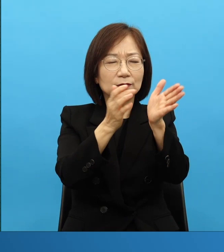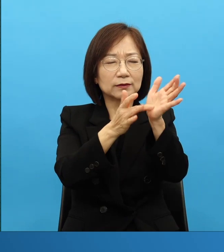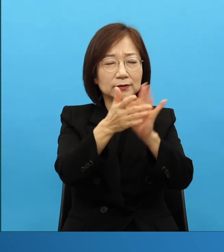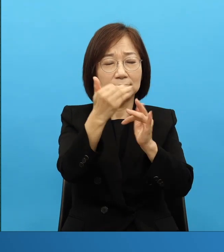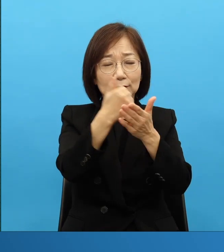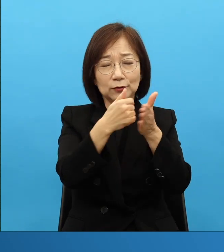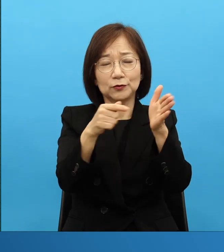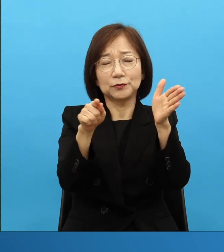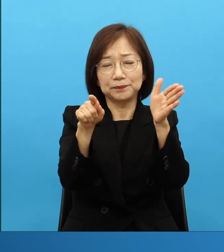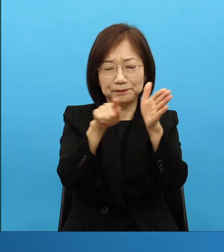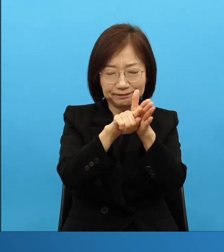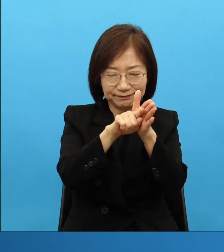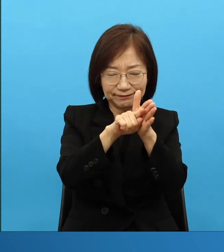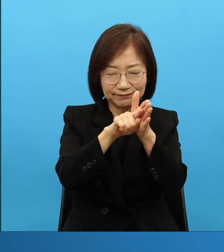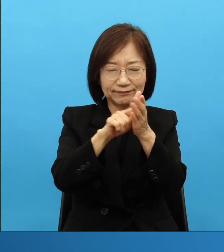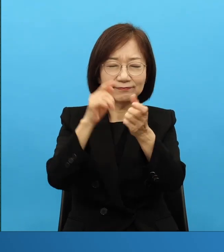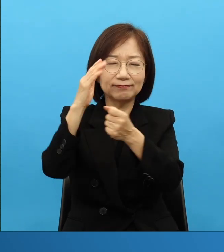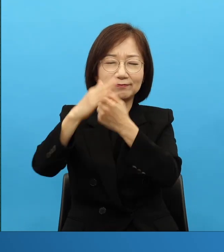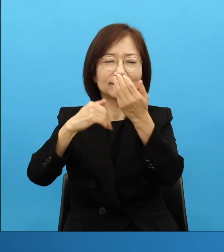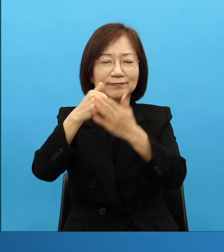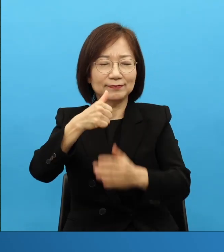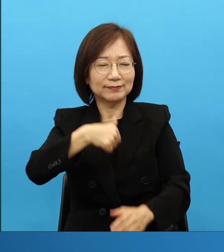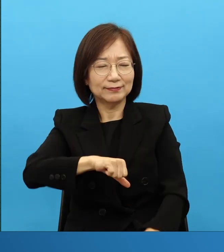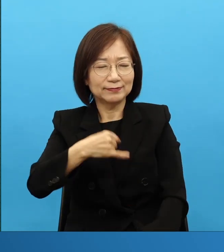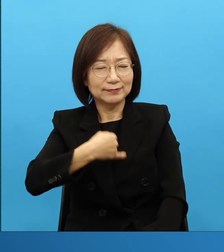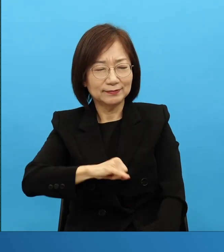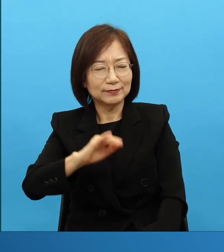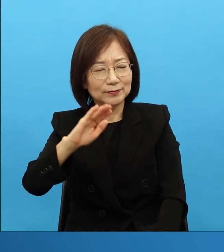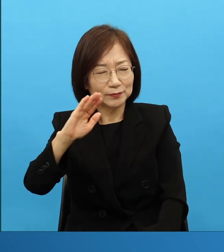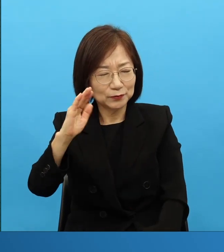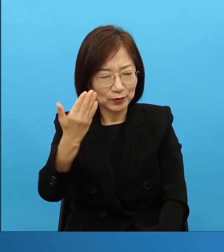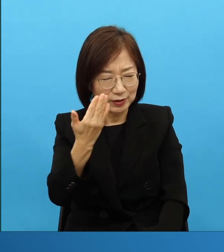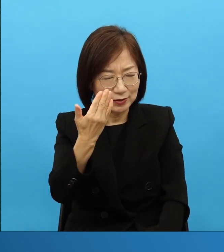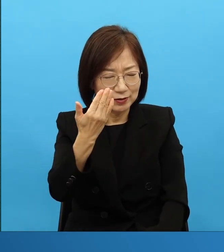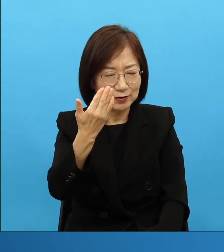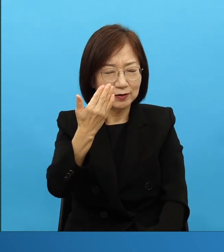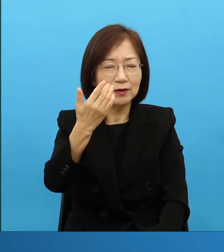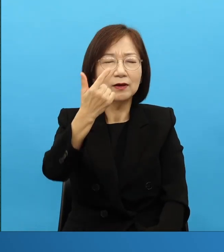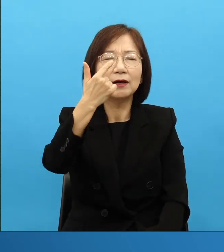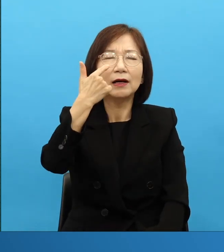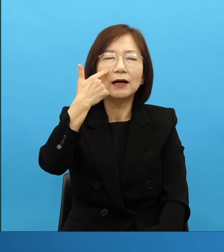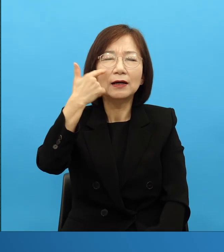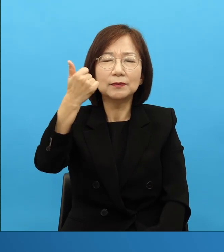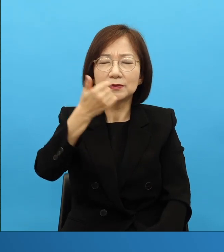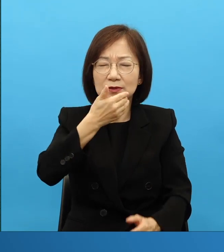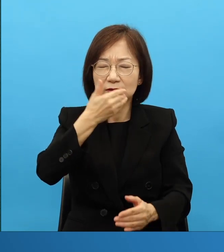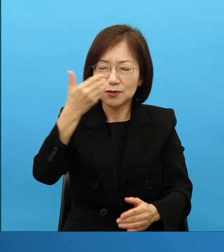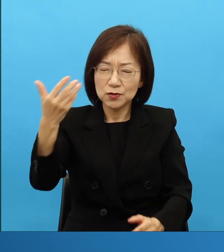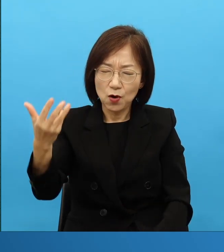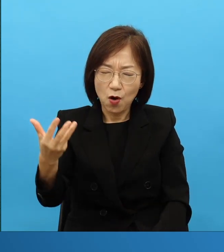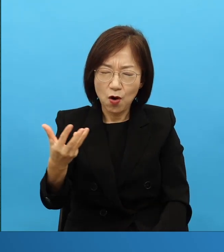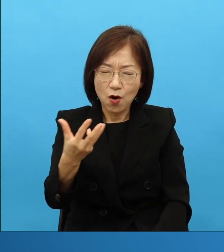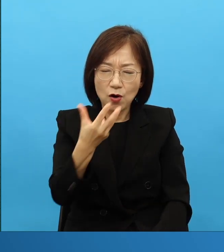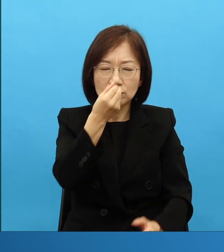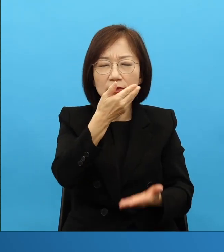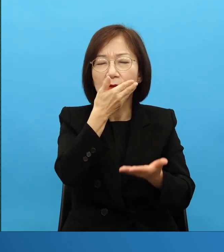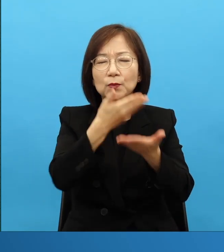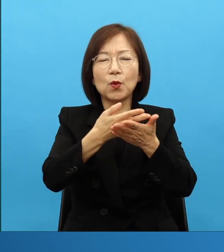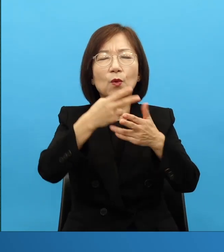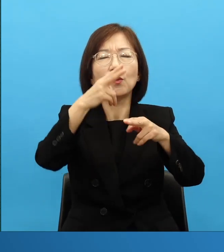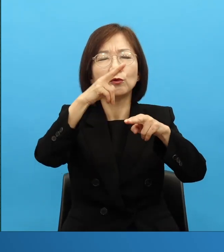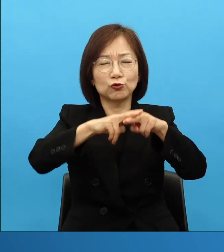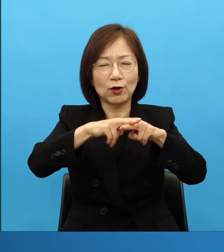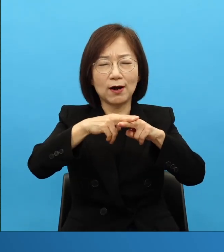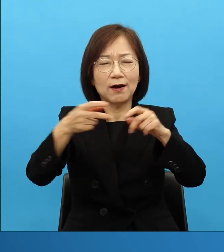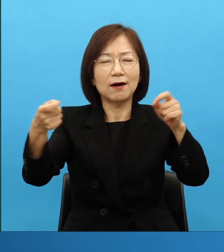신분을 힘입어 아버지의 거룩한 보좌 앞에 나왔습니다. in Christ Jesus, by virtue of the